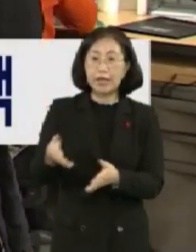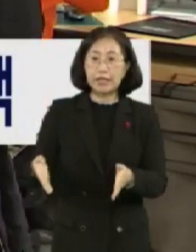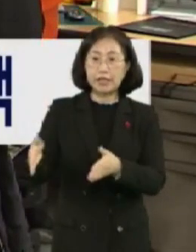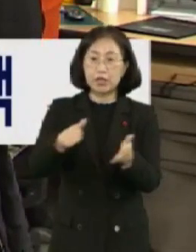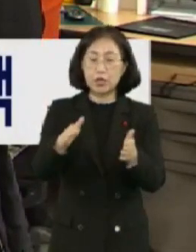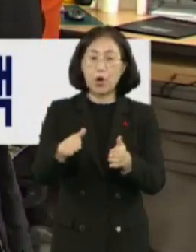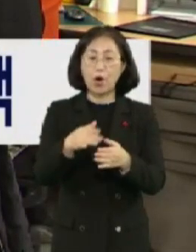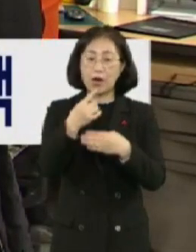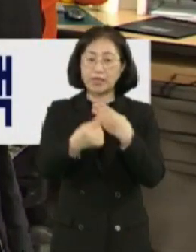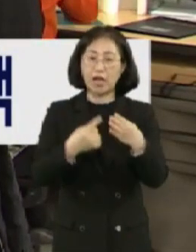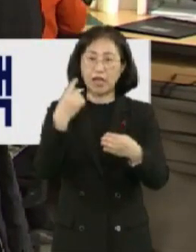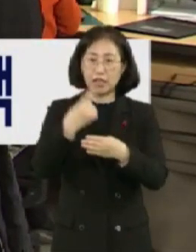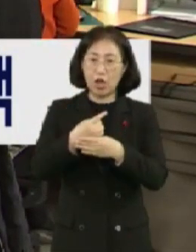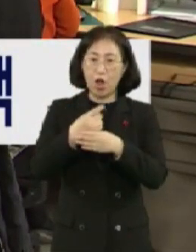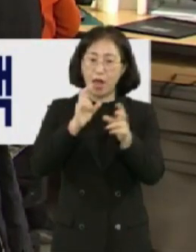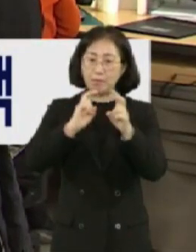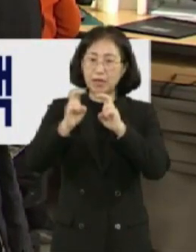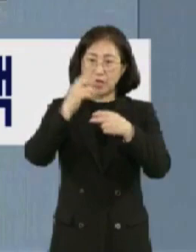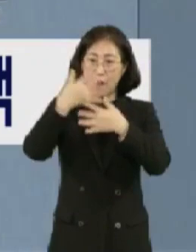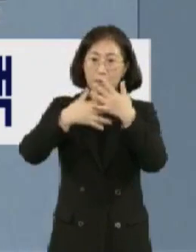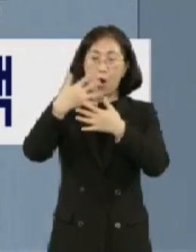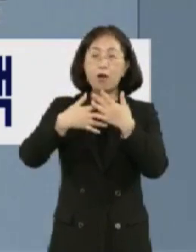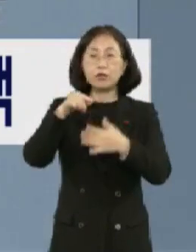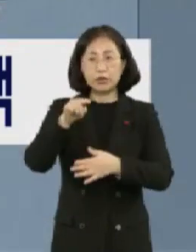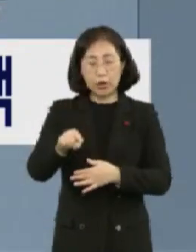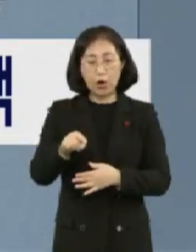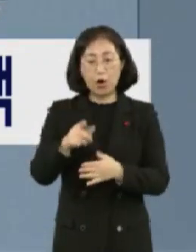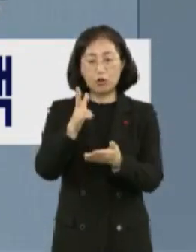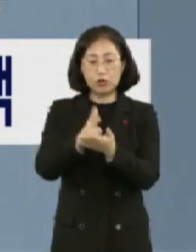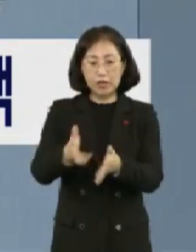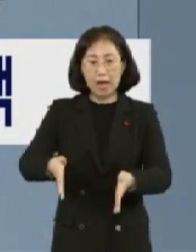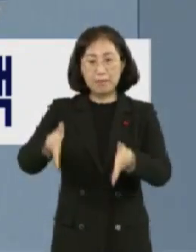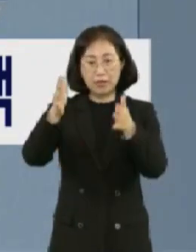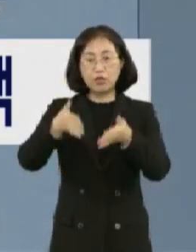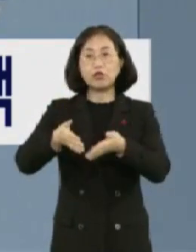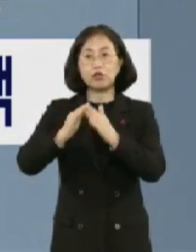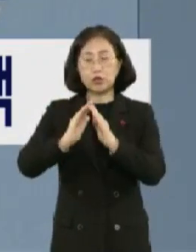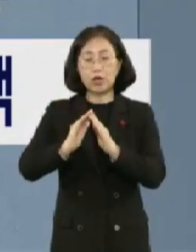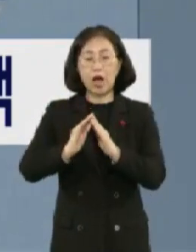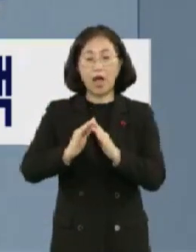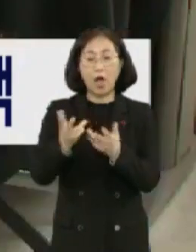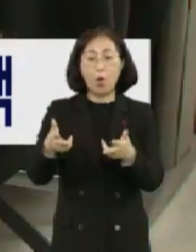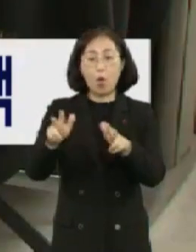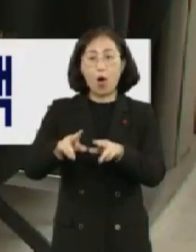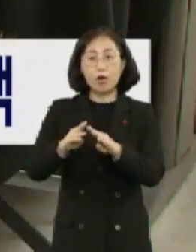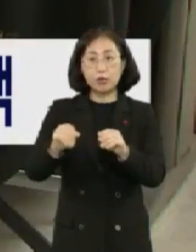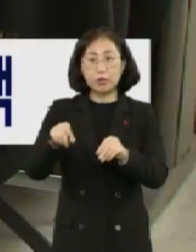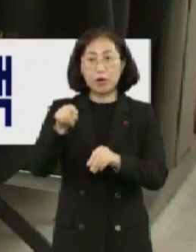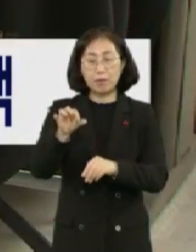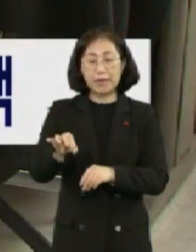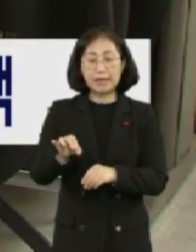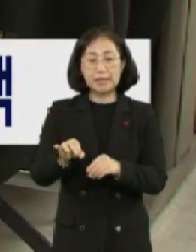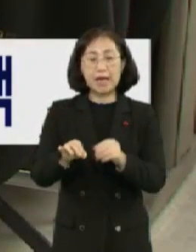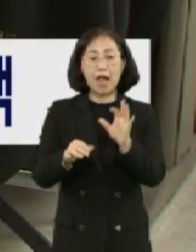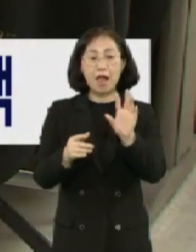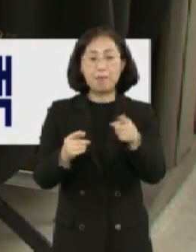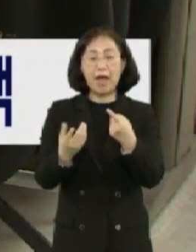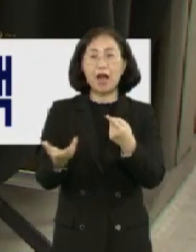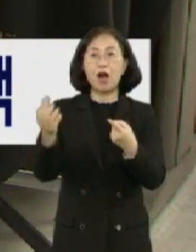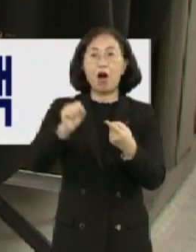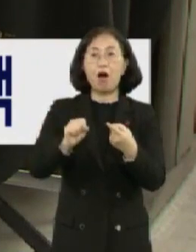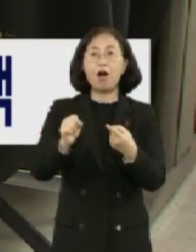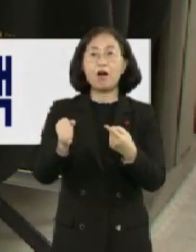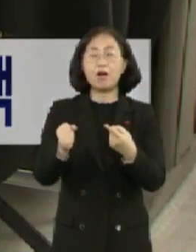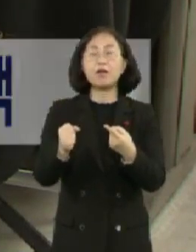사계절 시각적 효과를 제공하는 미디어 벽천, 주차 빌딩 등을 추가해 공원 조성 비용을 당초보다 100억 원 이상